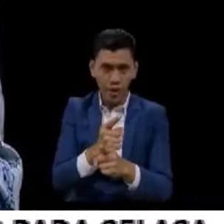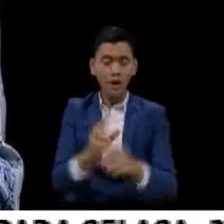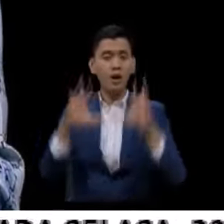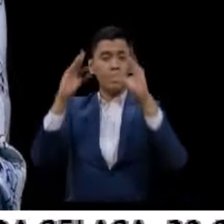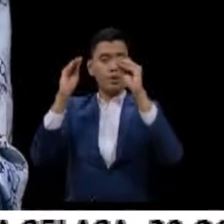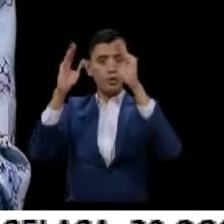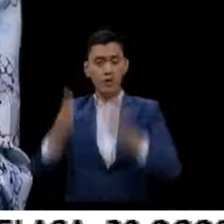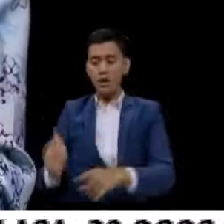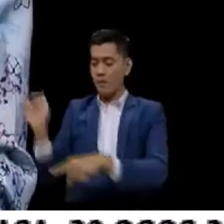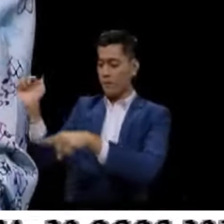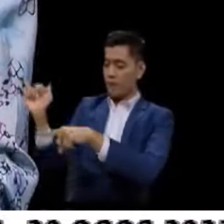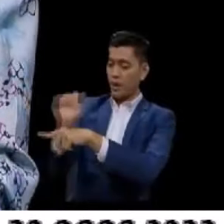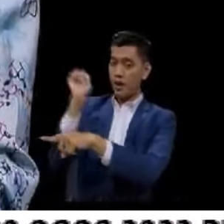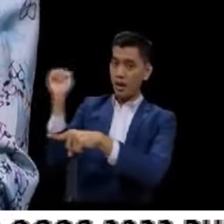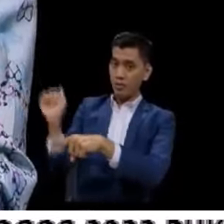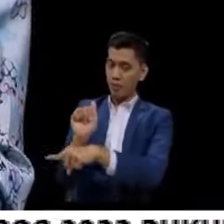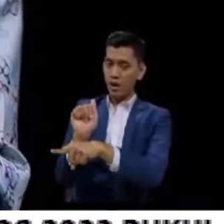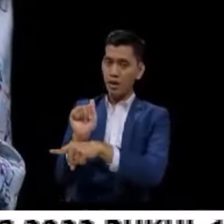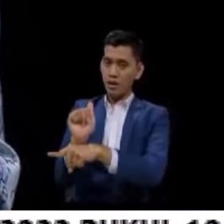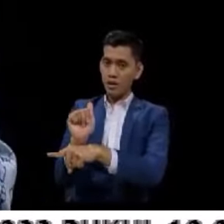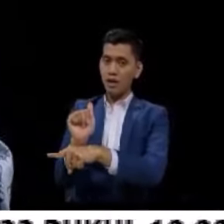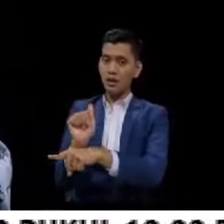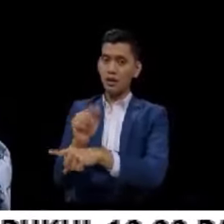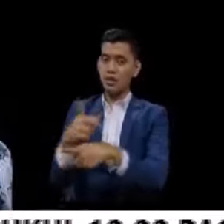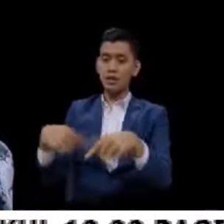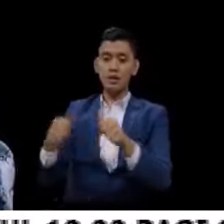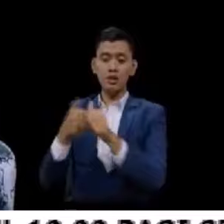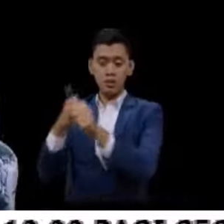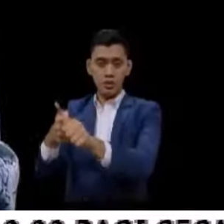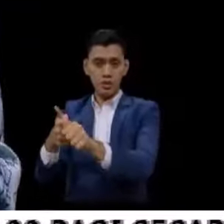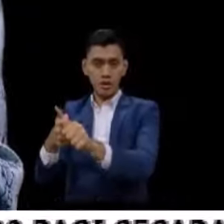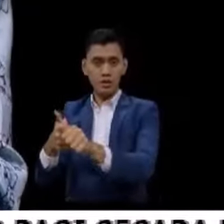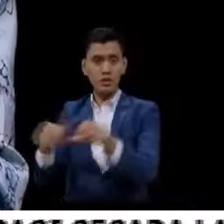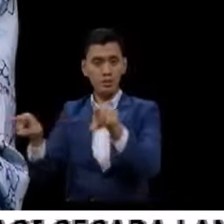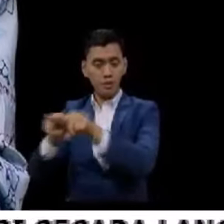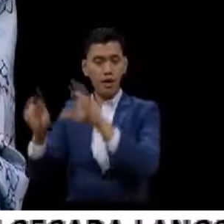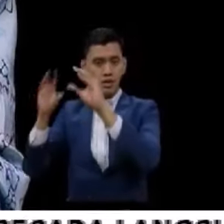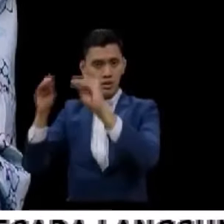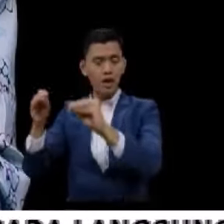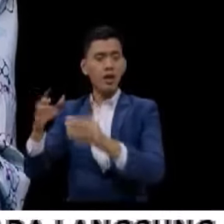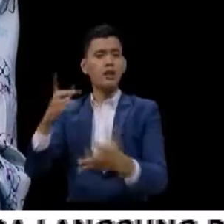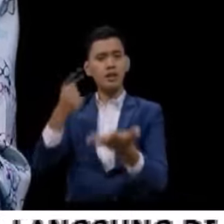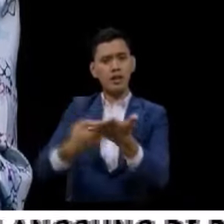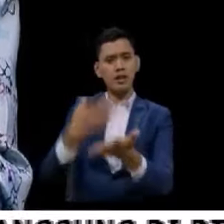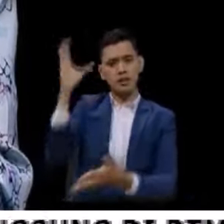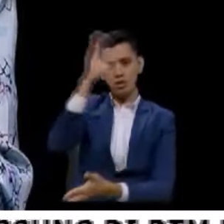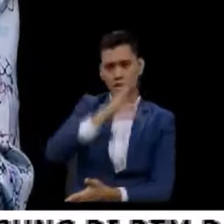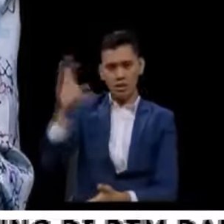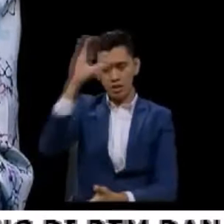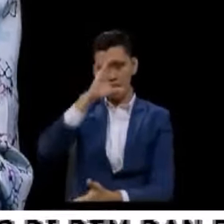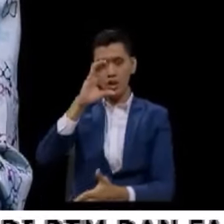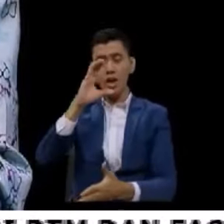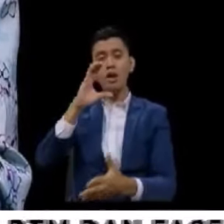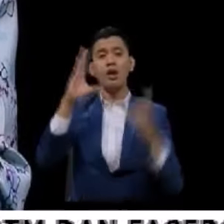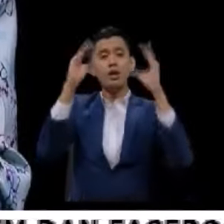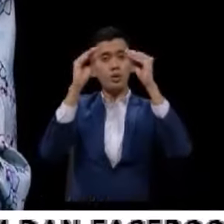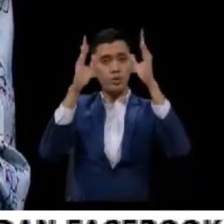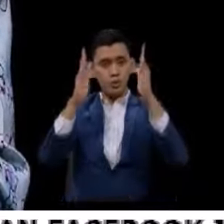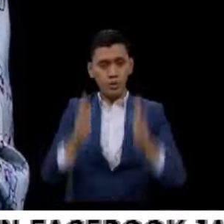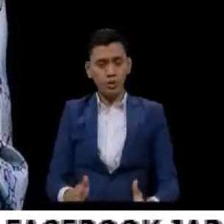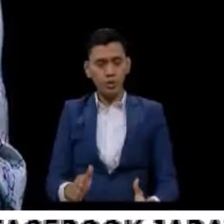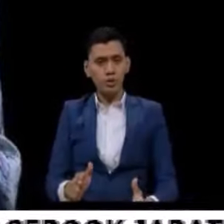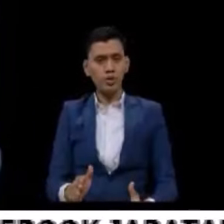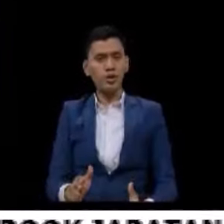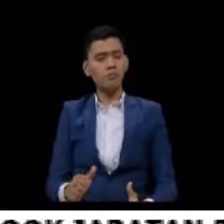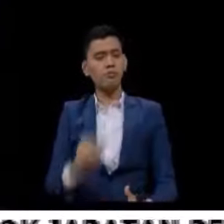ya Hai di aja mereka dangdut Kaliwungu yang tak Mursyid nanti ketemu istri Dapur lintang-pukang